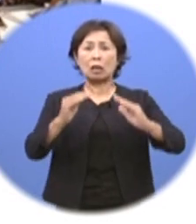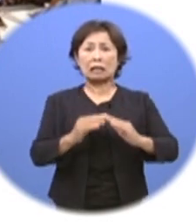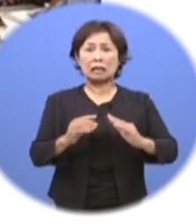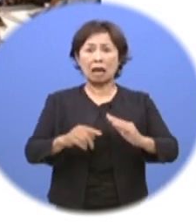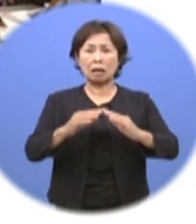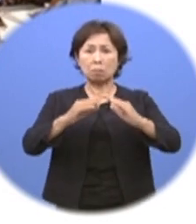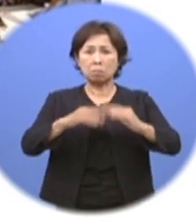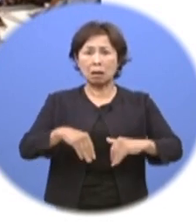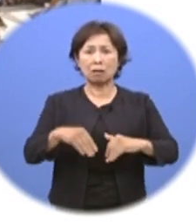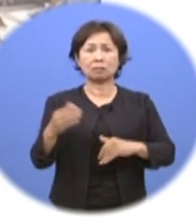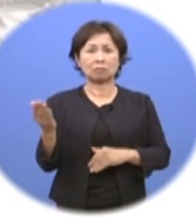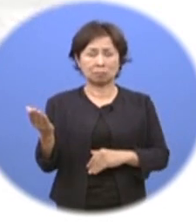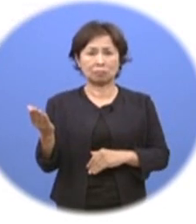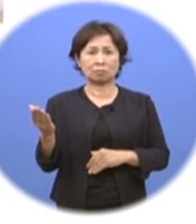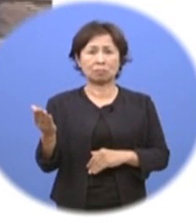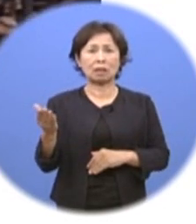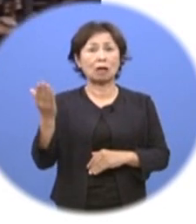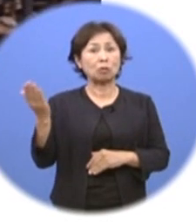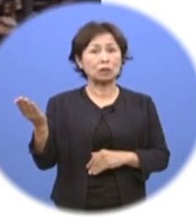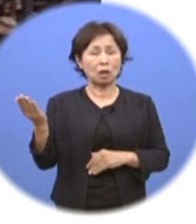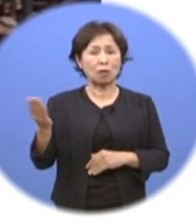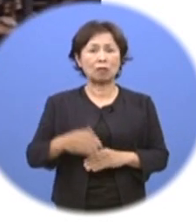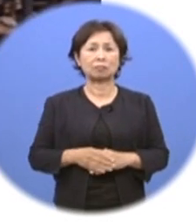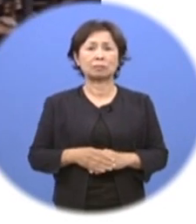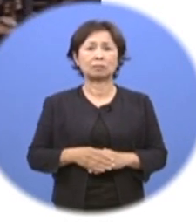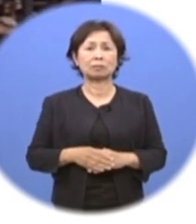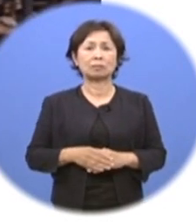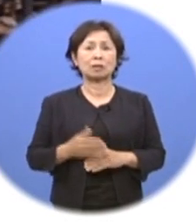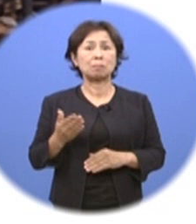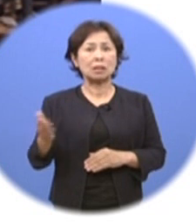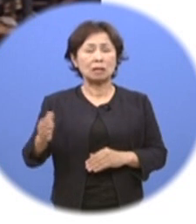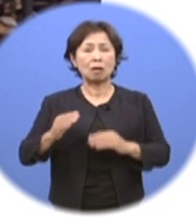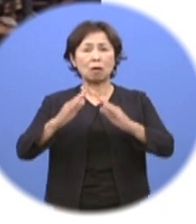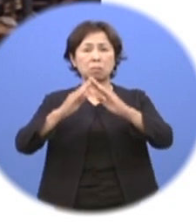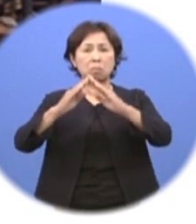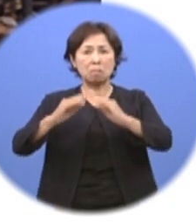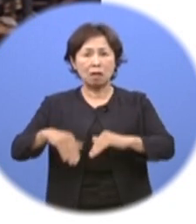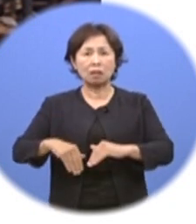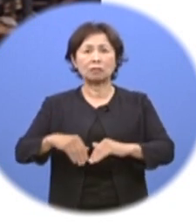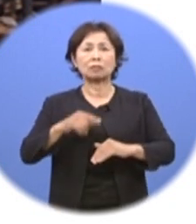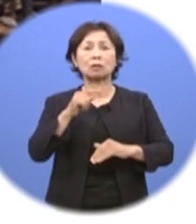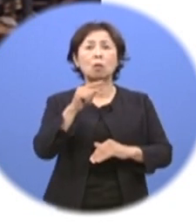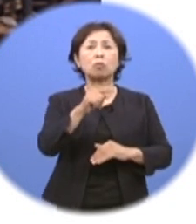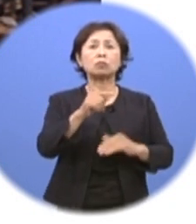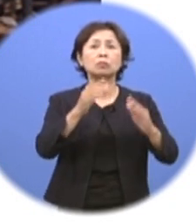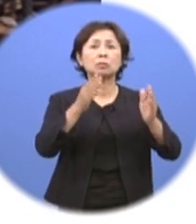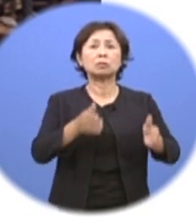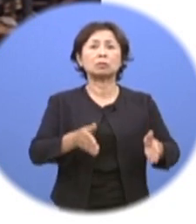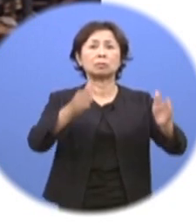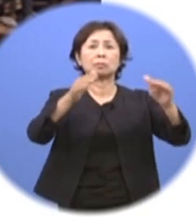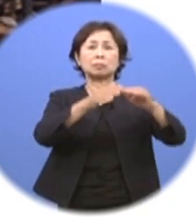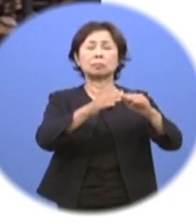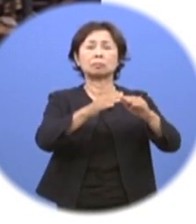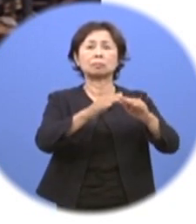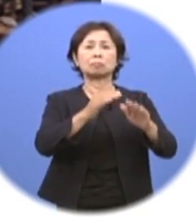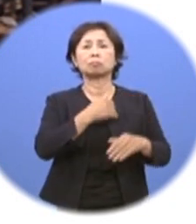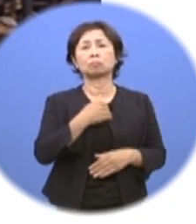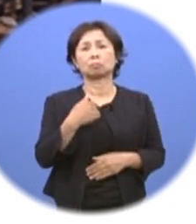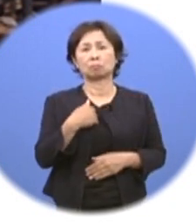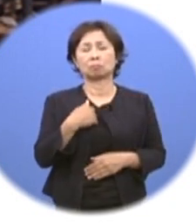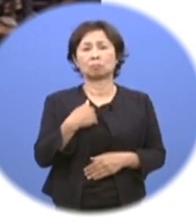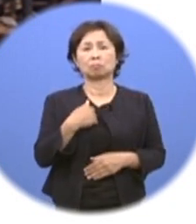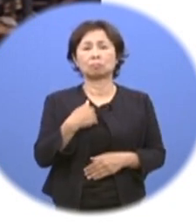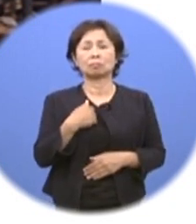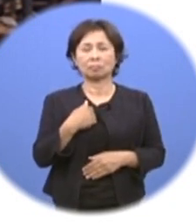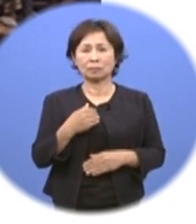崩れてしまっています。またこちらの写真では右の住宅は倒壊していますが左の住宅は大きな被害を受けていません。